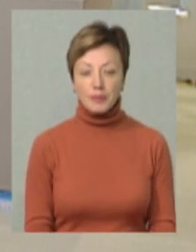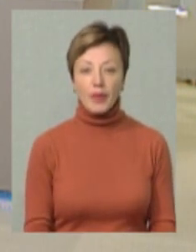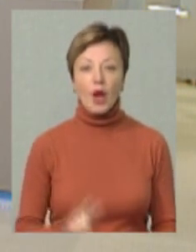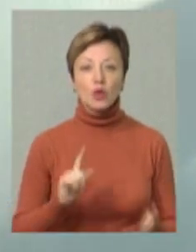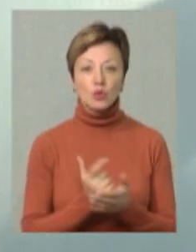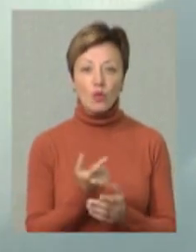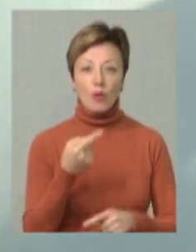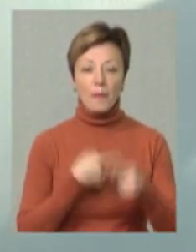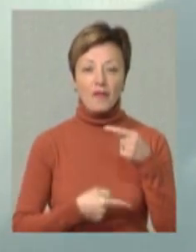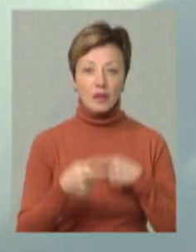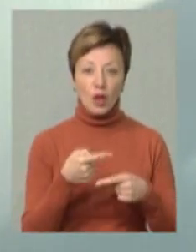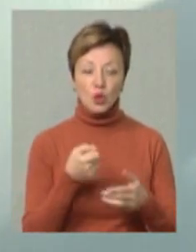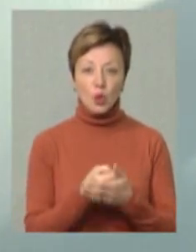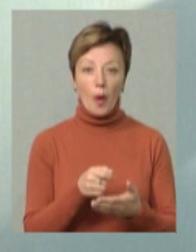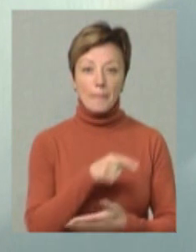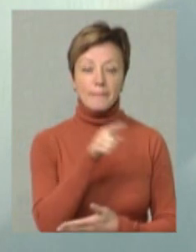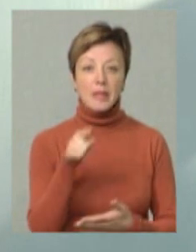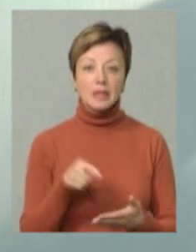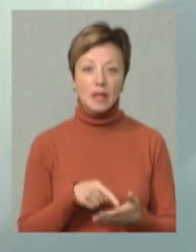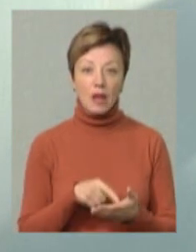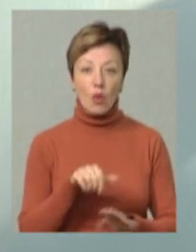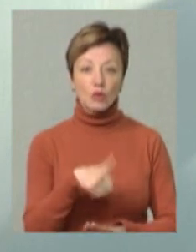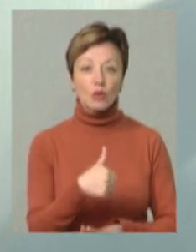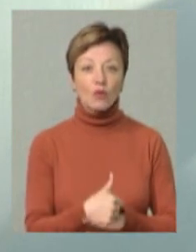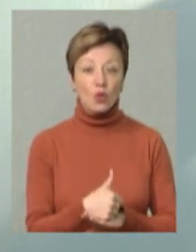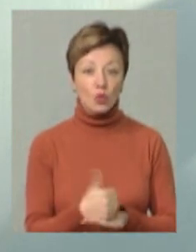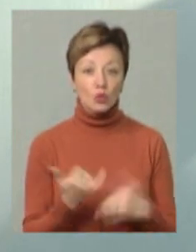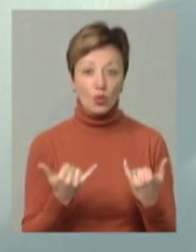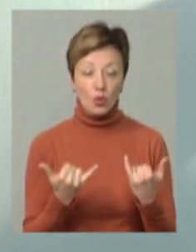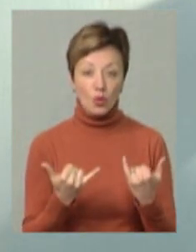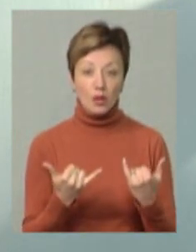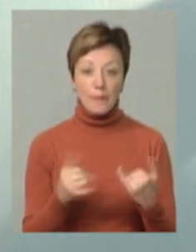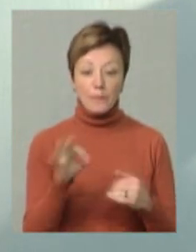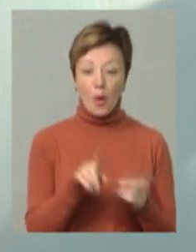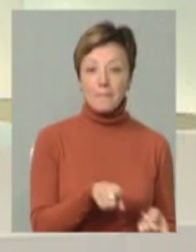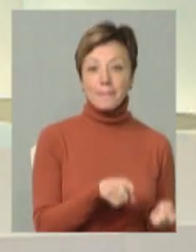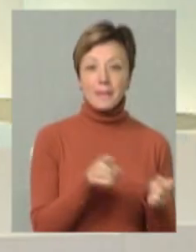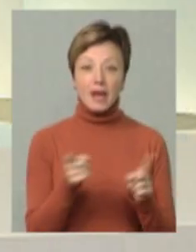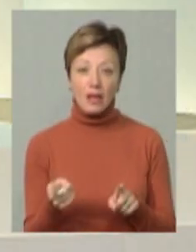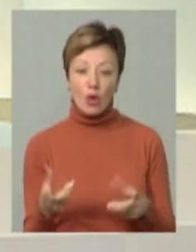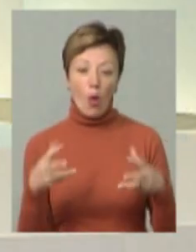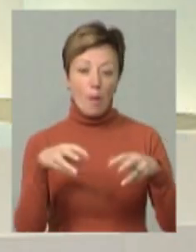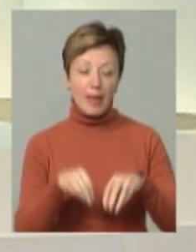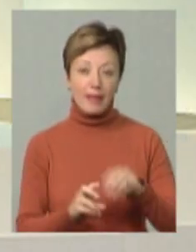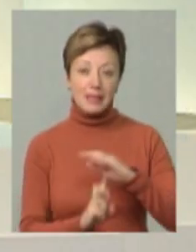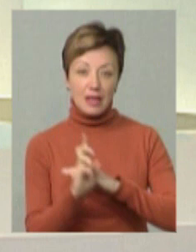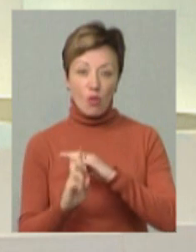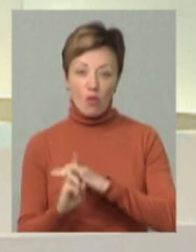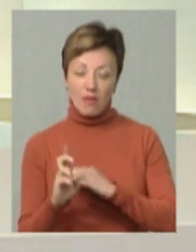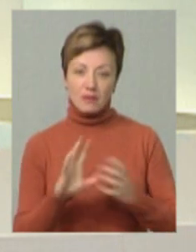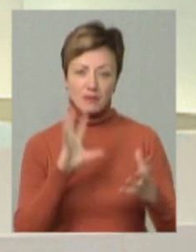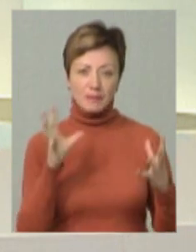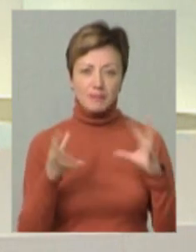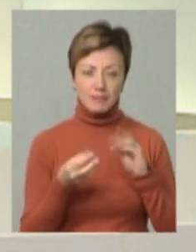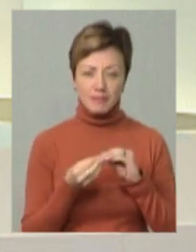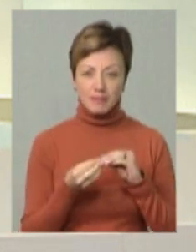ж таки, повертаючись до питання основного, про яке сьогодні йдеться, про перехід, про об'єднання церков. От у загальному йдеться